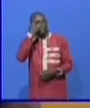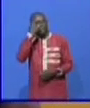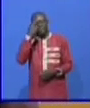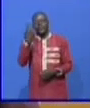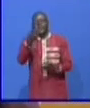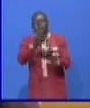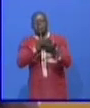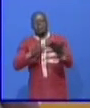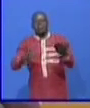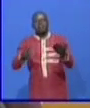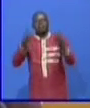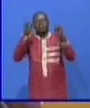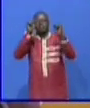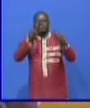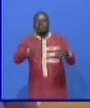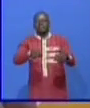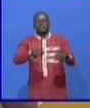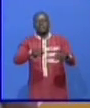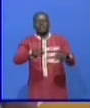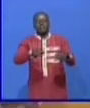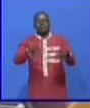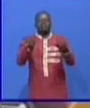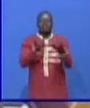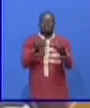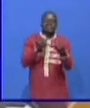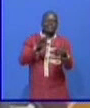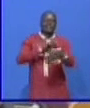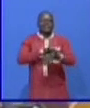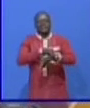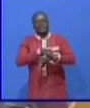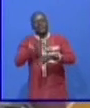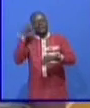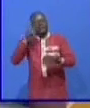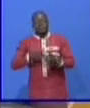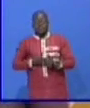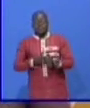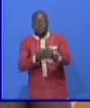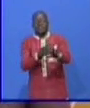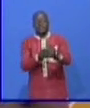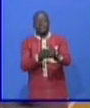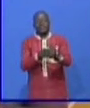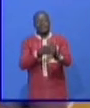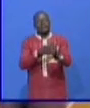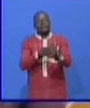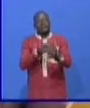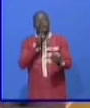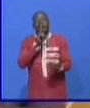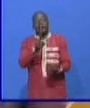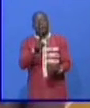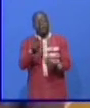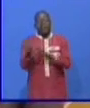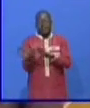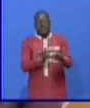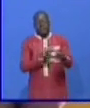de pouvoir mesurer sur le terrain l'impact de l'accompagnement que la MR est en train de faire en